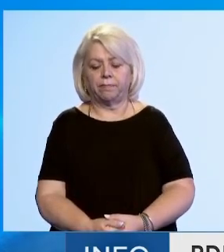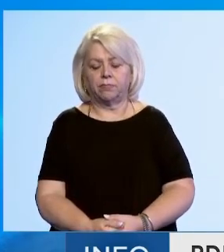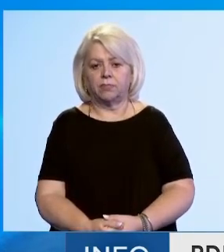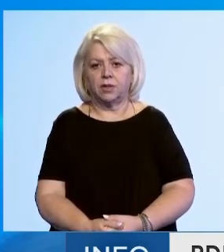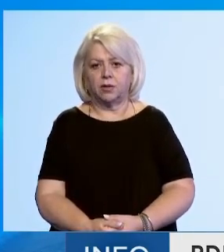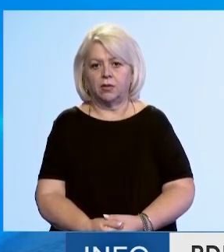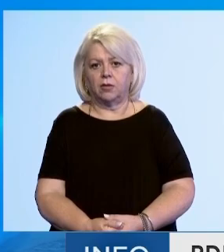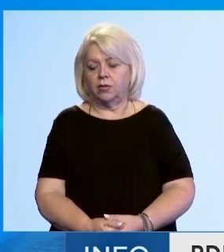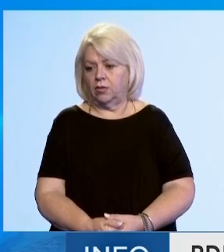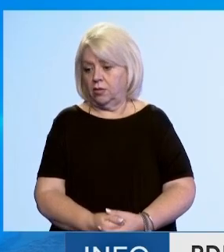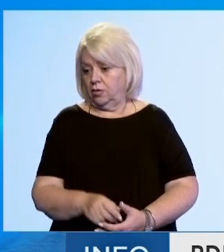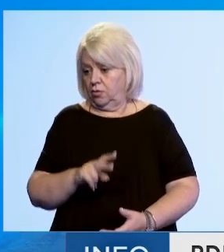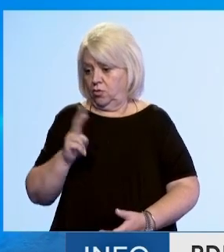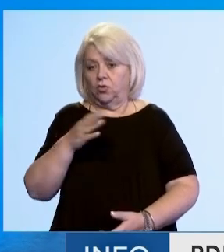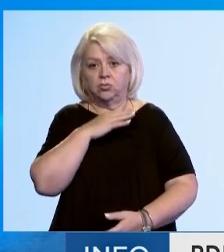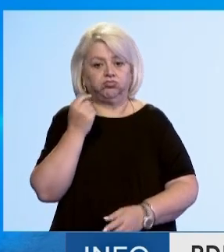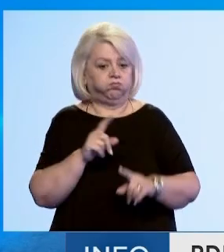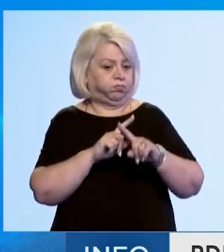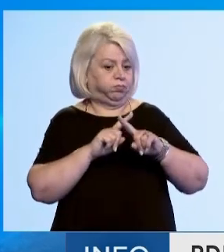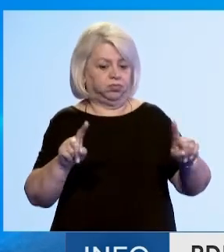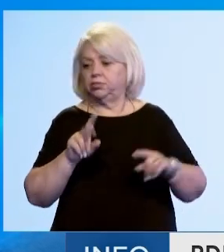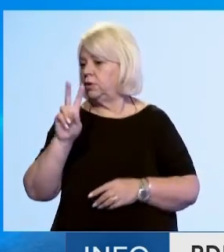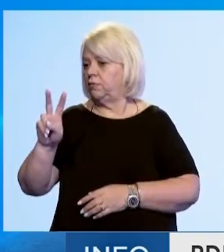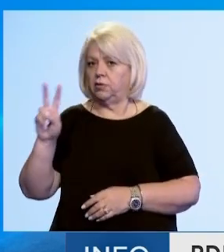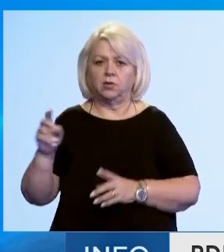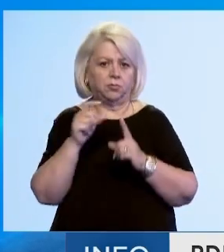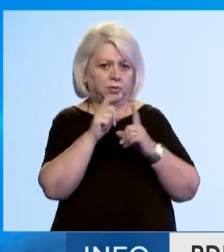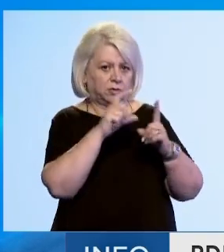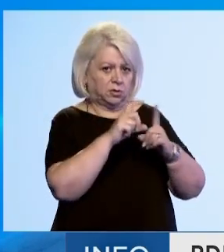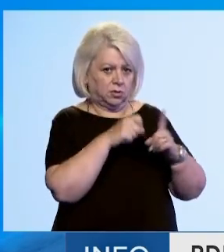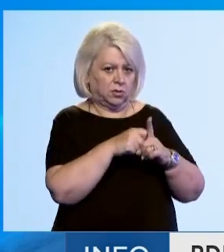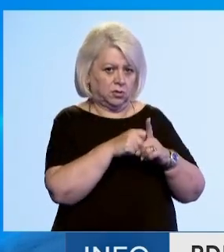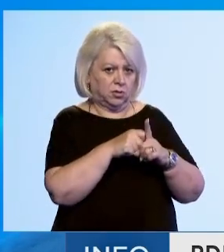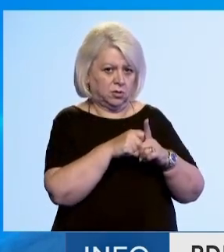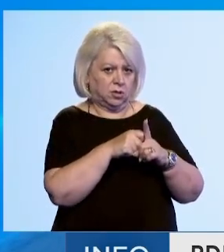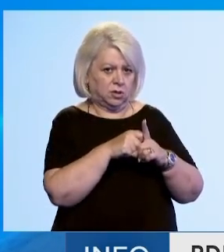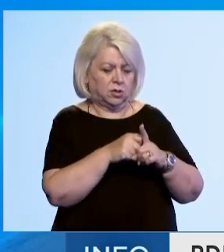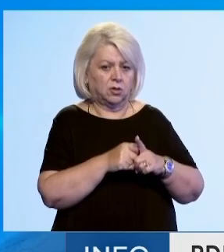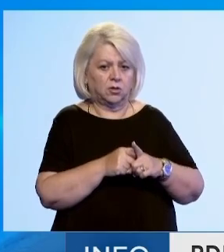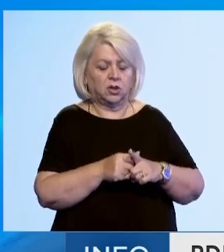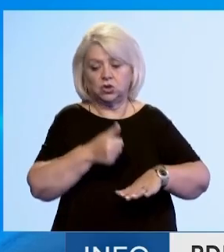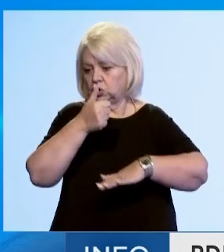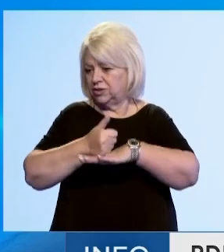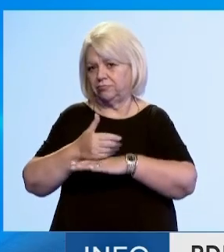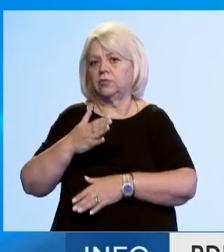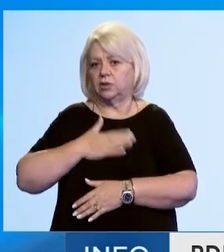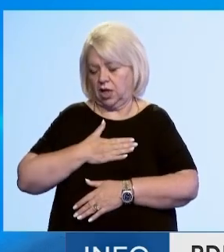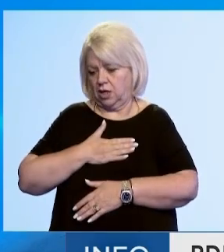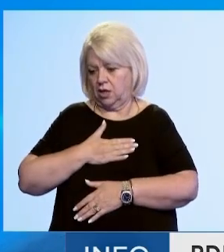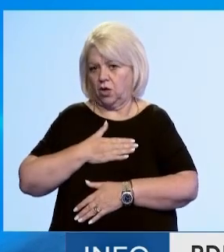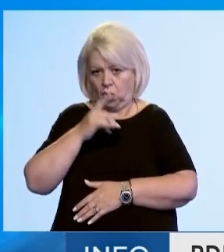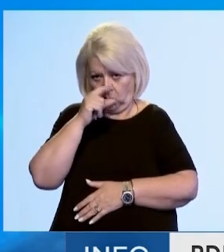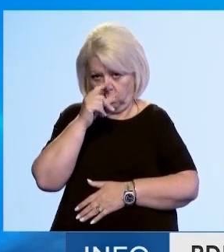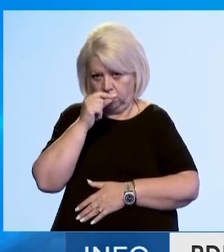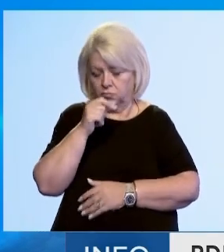Për kundër dalimeve të shumta që ka Levizia vetëvendose me Partinë Demokratike të Kosovës në nivelin qendror, ne këtu në nivelin lokal